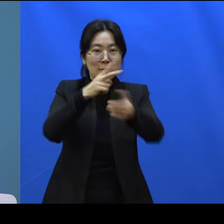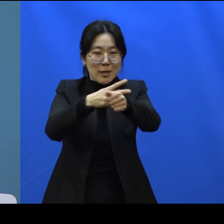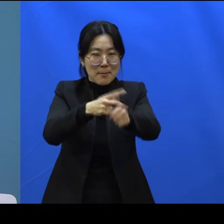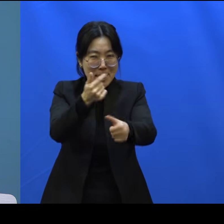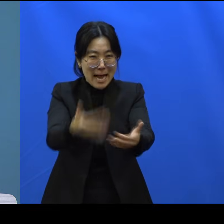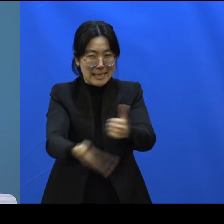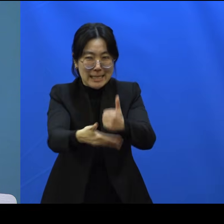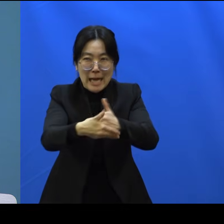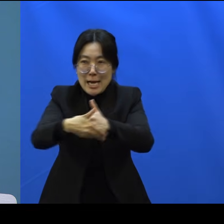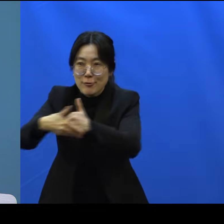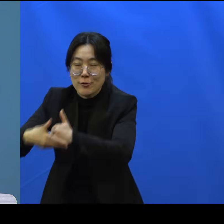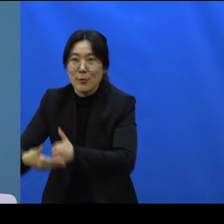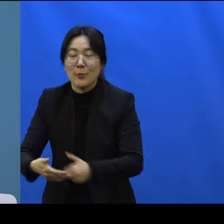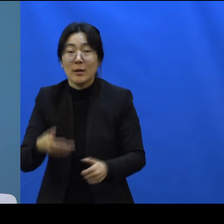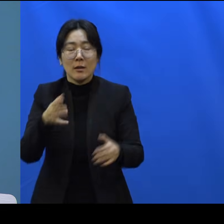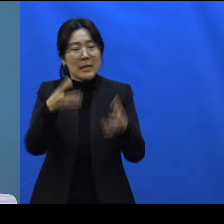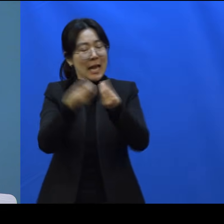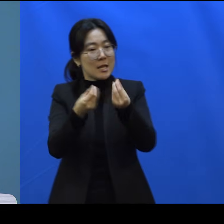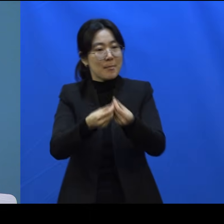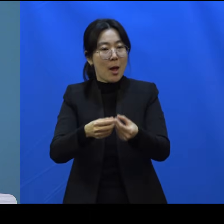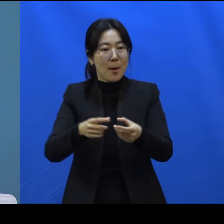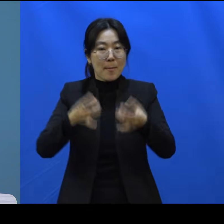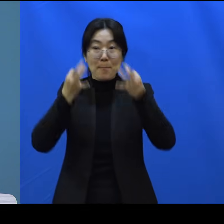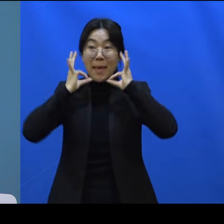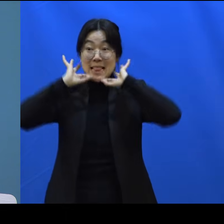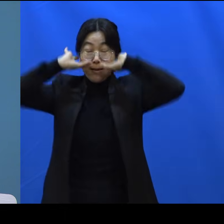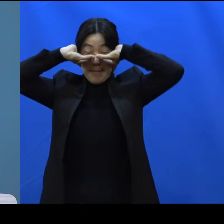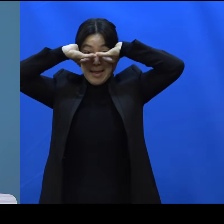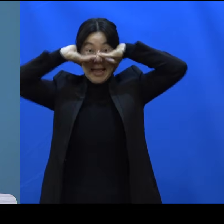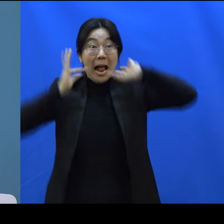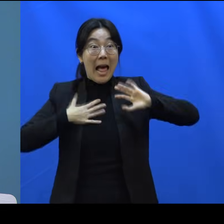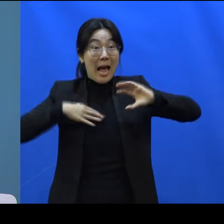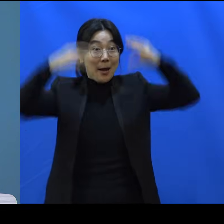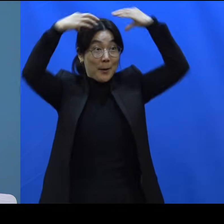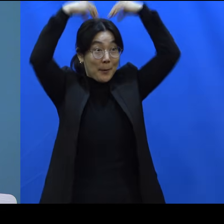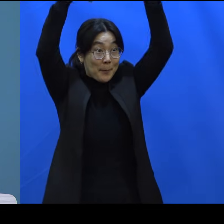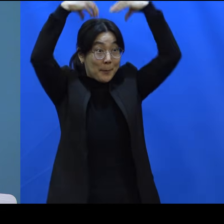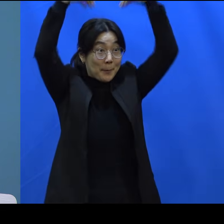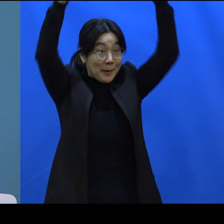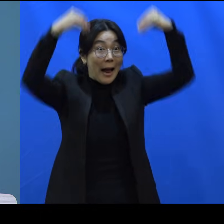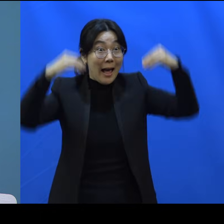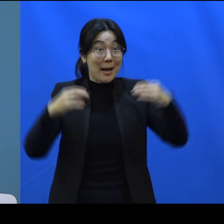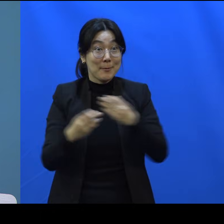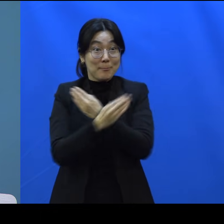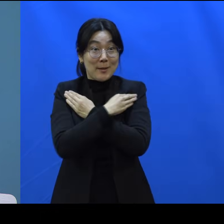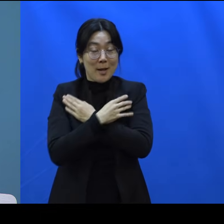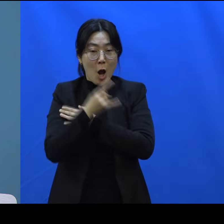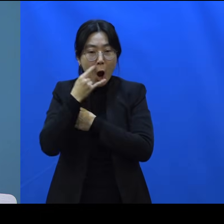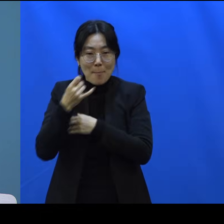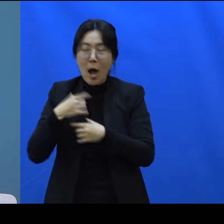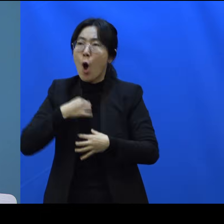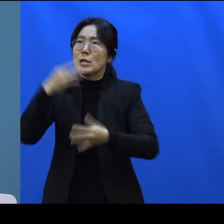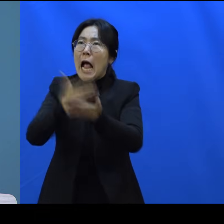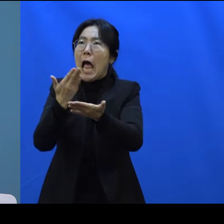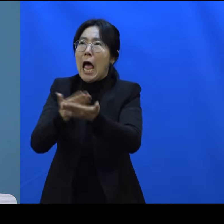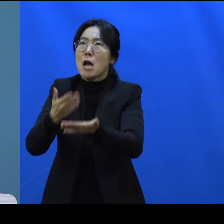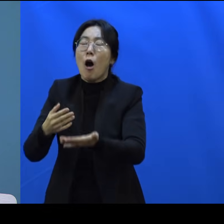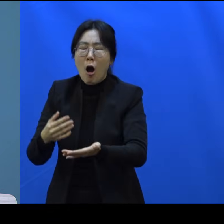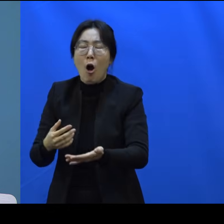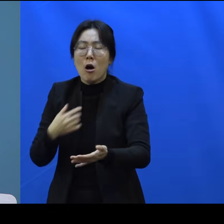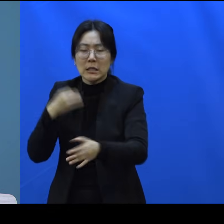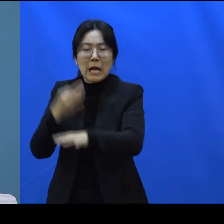거예요. 배트맨 뭐 이런 거 뭐 영화 보여주면 또 엄마가 또 배트맨 옷 사주면 그거 입고 또